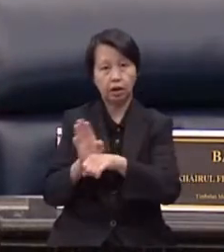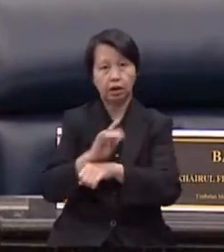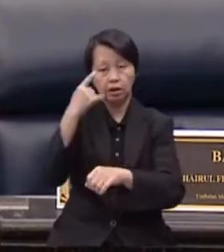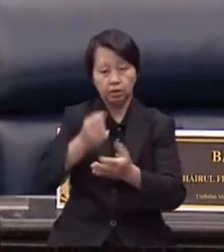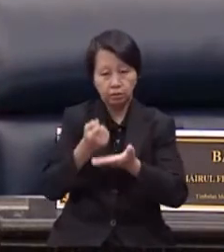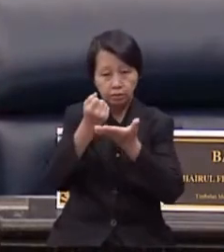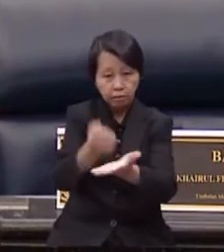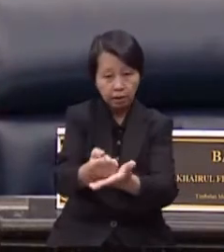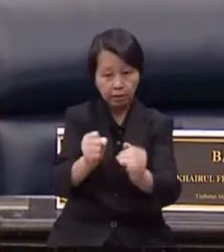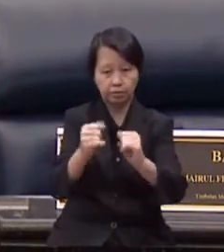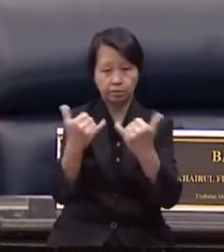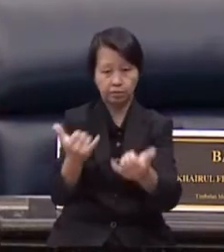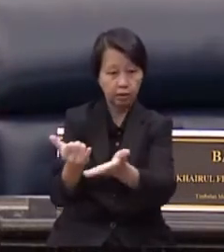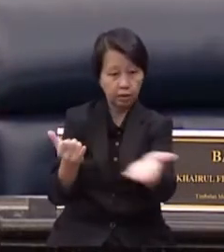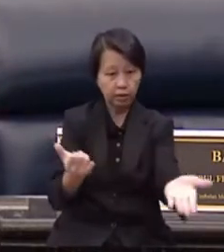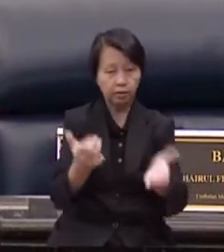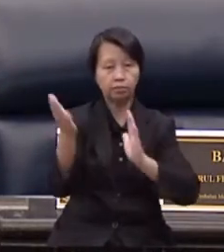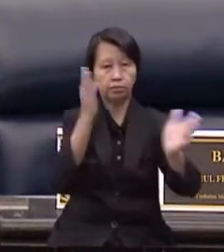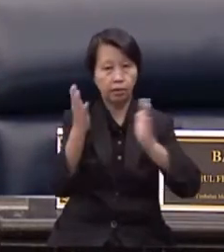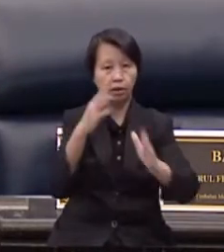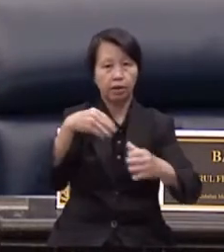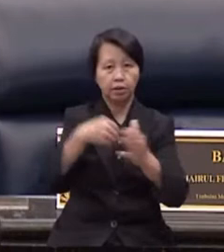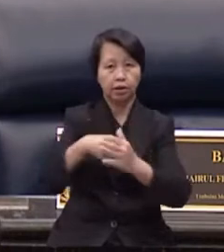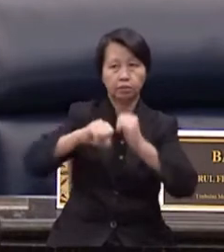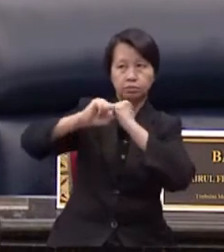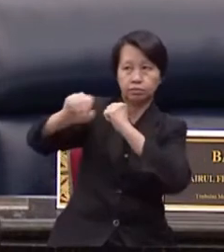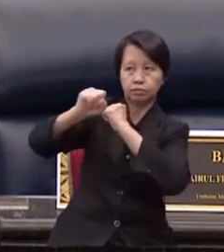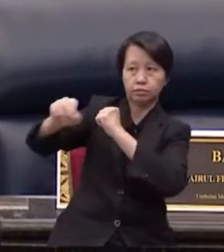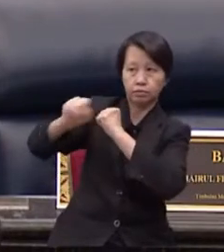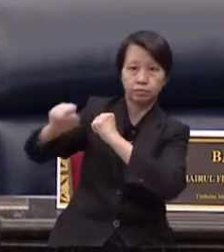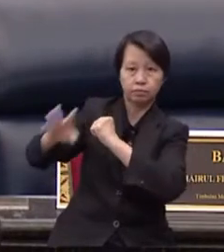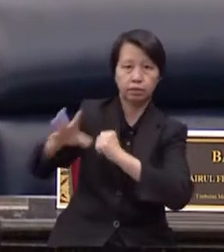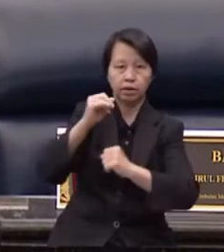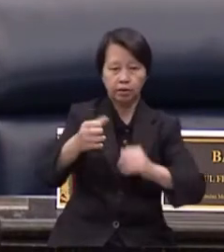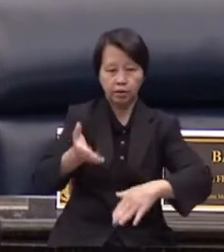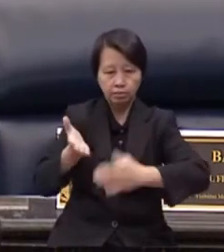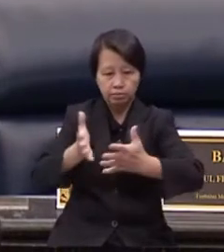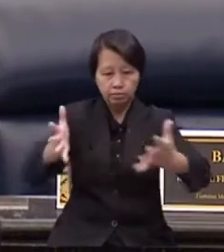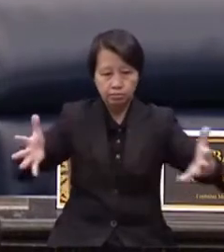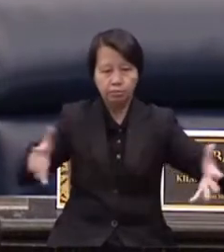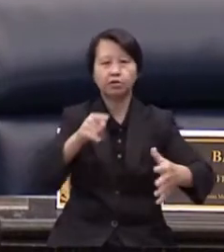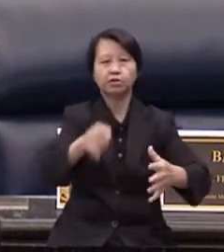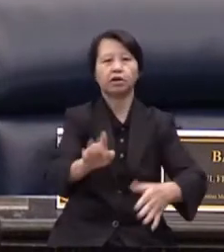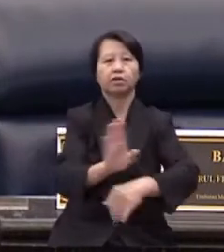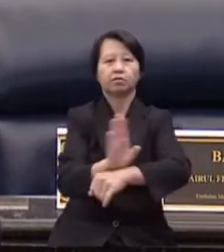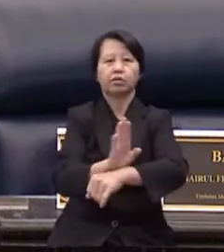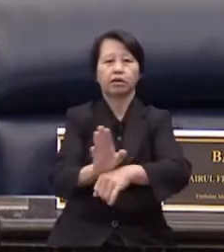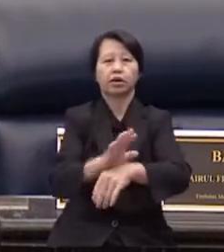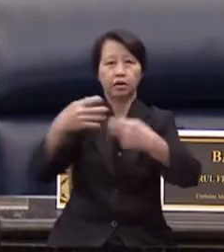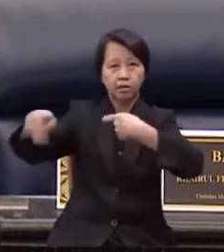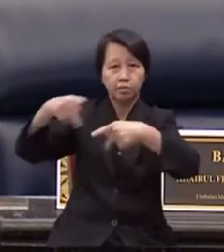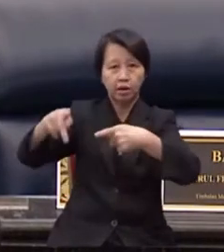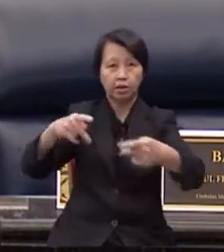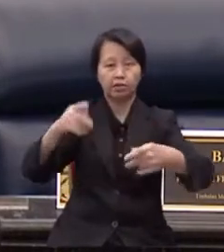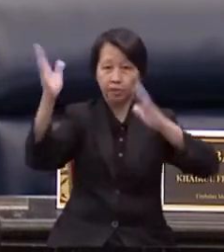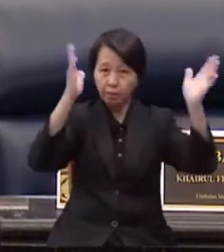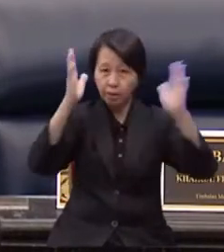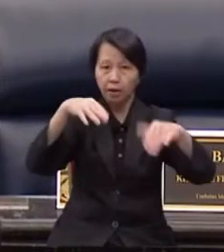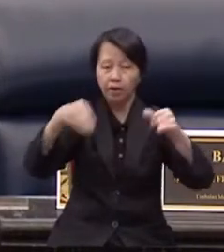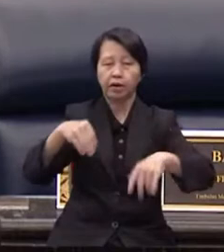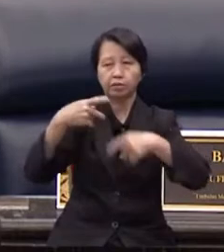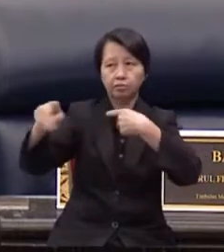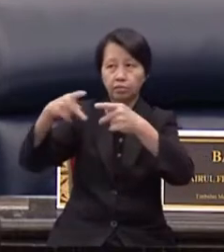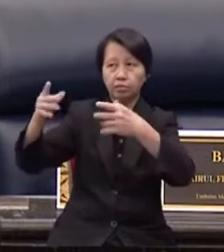bagi membantu syarikat-syarikatan dalam mempromosikan dan mengembangkan perniagaan mereka di pasaran tempatan